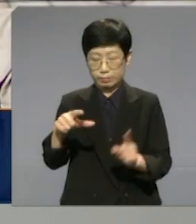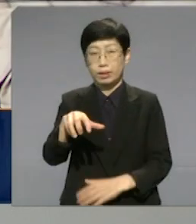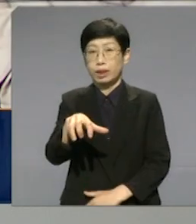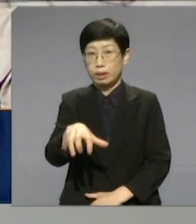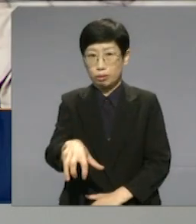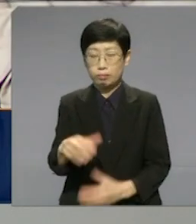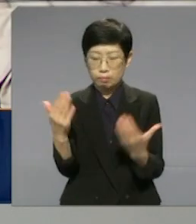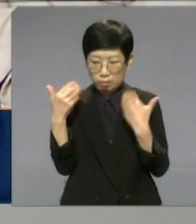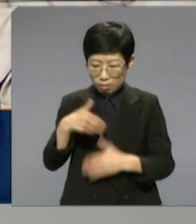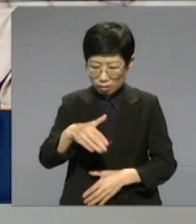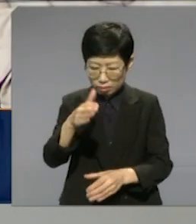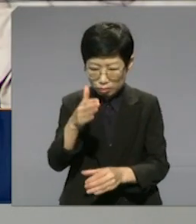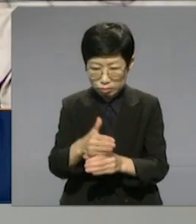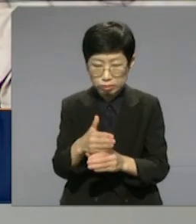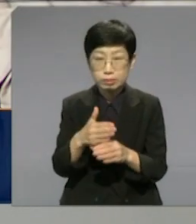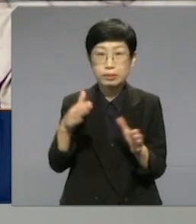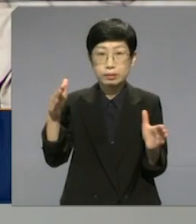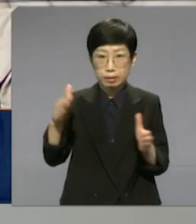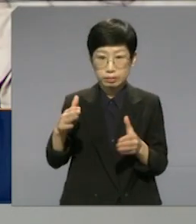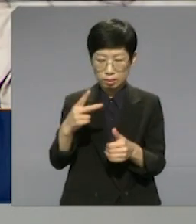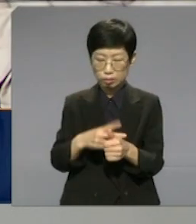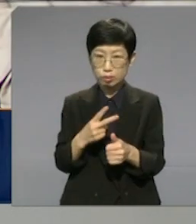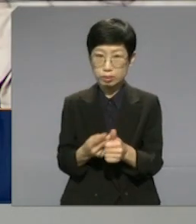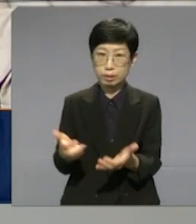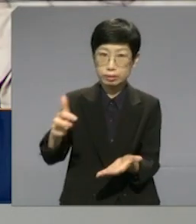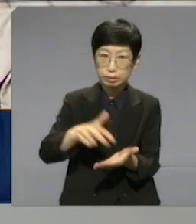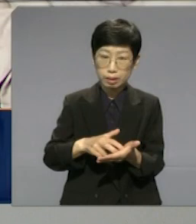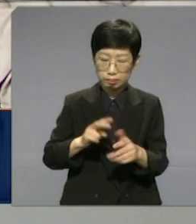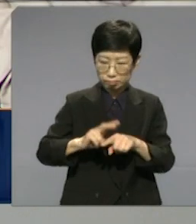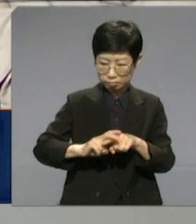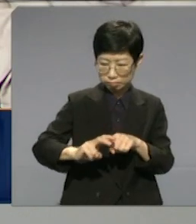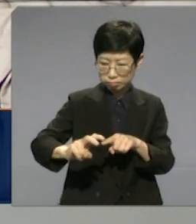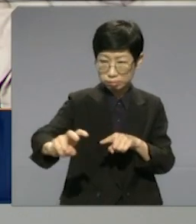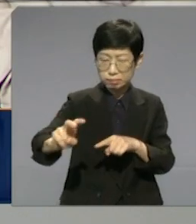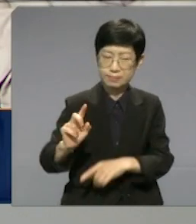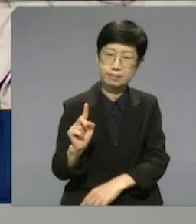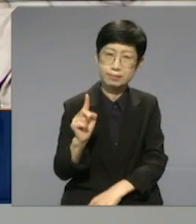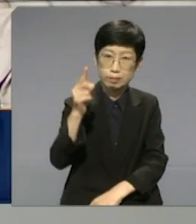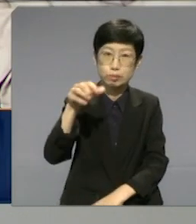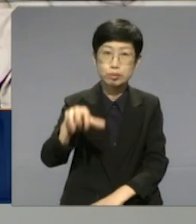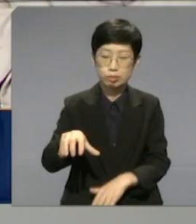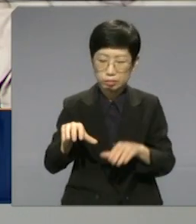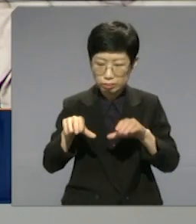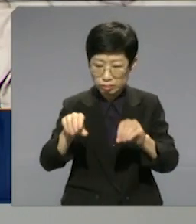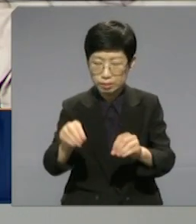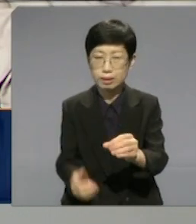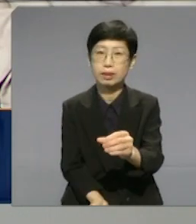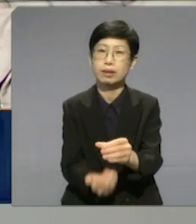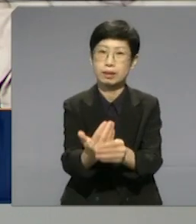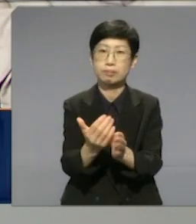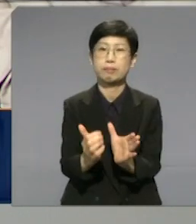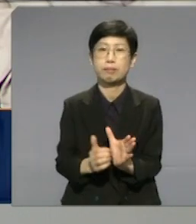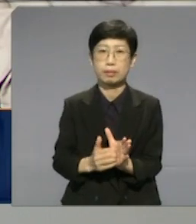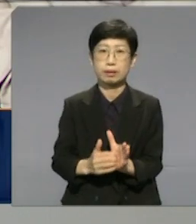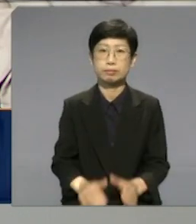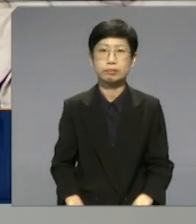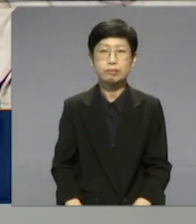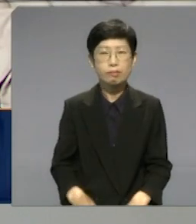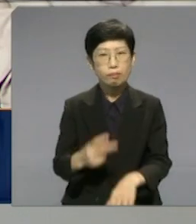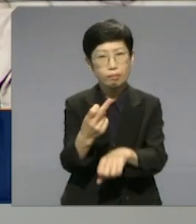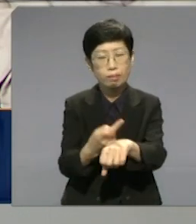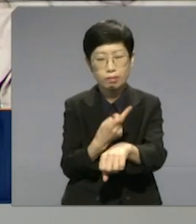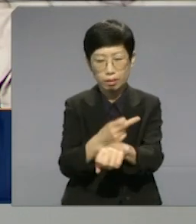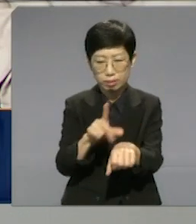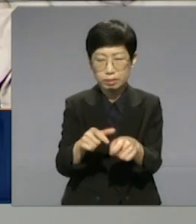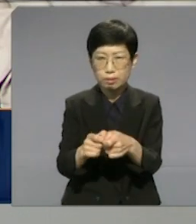파키스탄에서 학교에 가려던 학생과 교사를 태운 케이블카가 수백 미터 공중에서 멈추는 사고가 발생했습니다. 무려